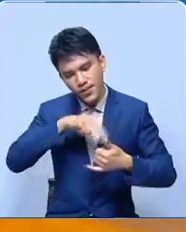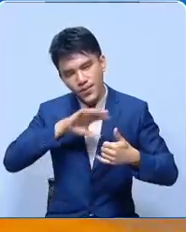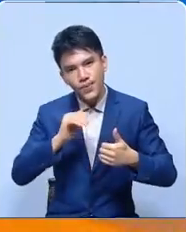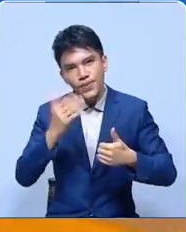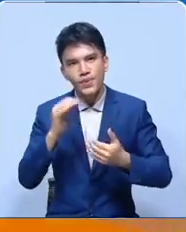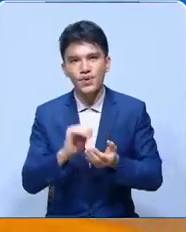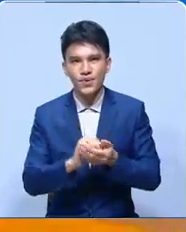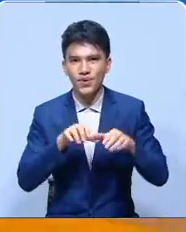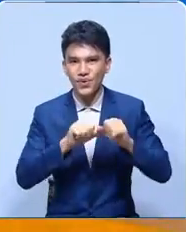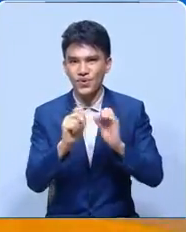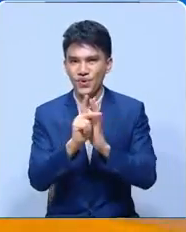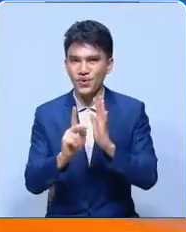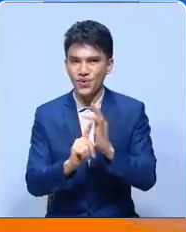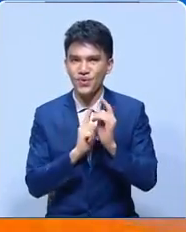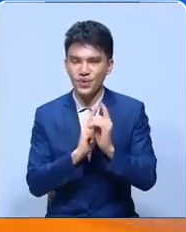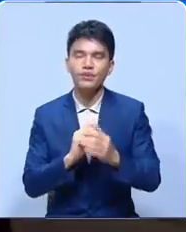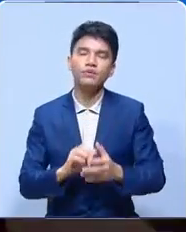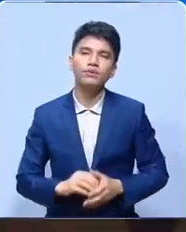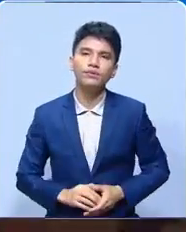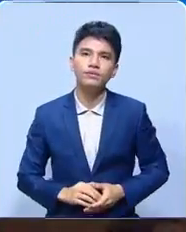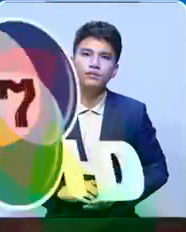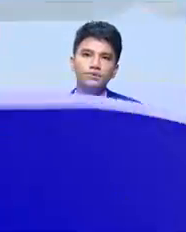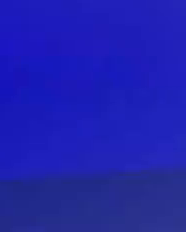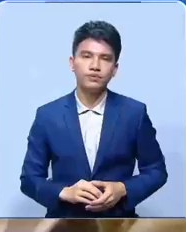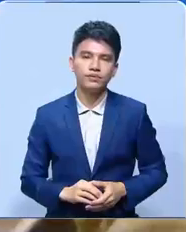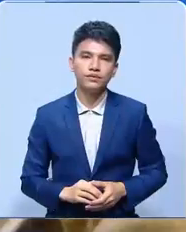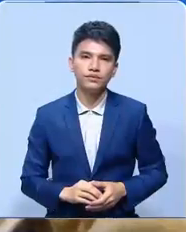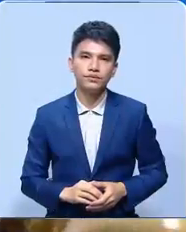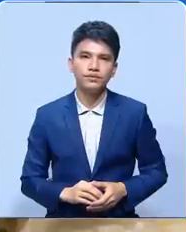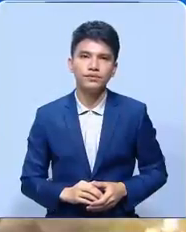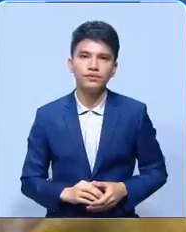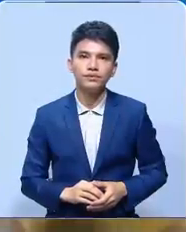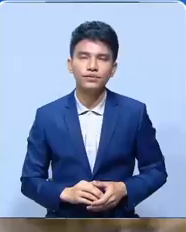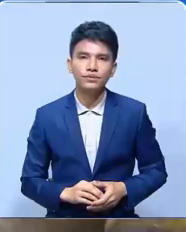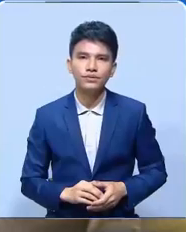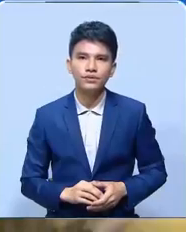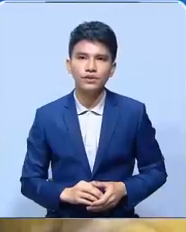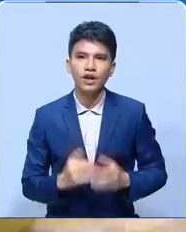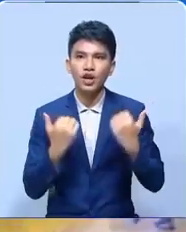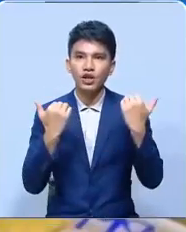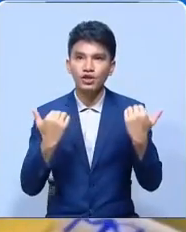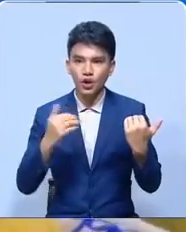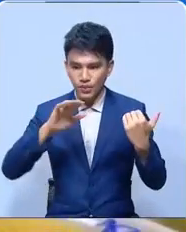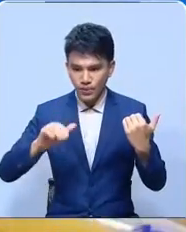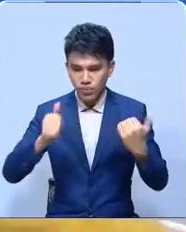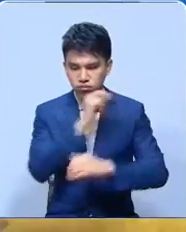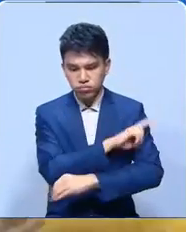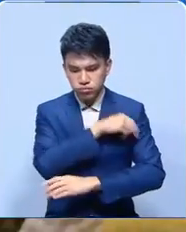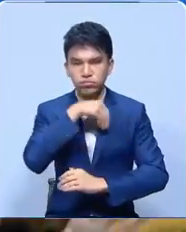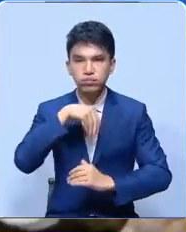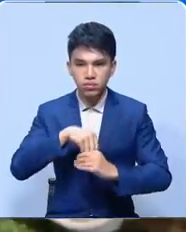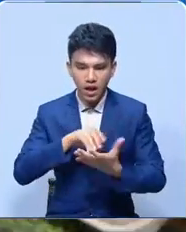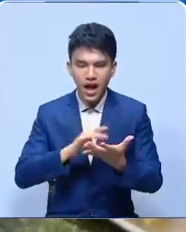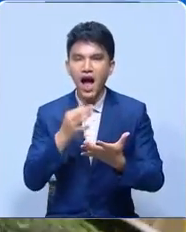จะจับไปดำเนินคดีก็ได้ค่ะ มันไปบำบัดไปแต่ตอนนี้มันเข้าบำบัดที่โรงพยาบาลนะจ๊ะแต่ว่ายาเนี่ยคือกินบ้